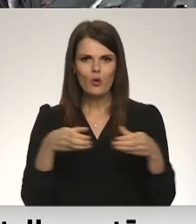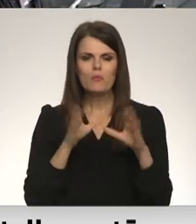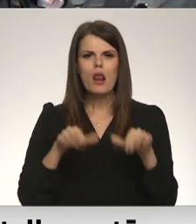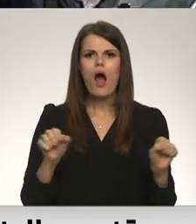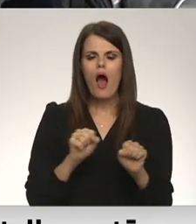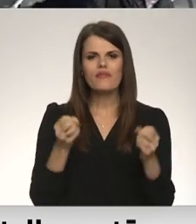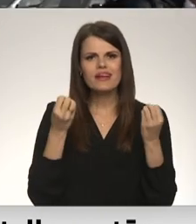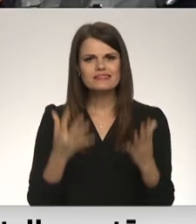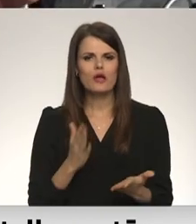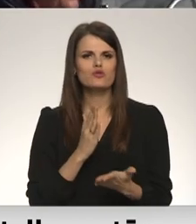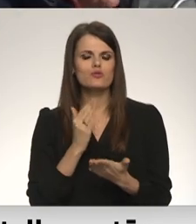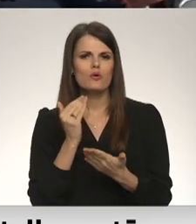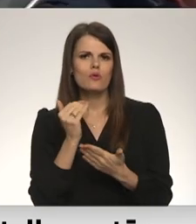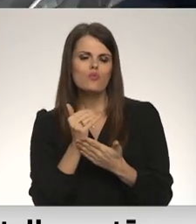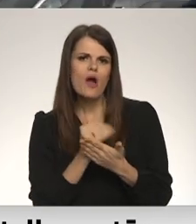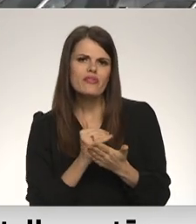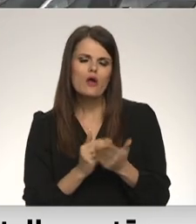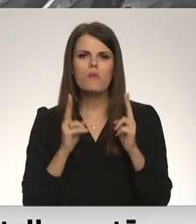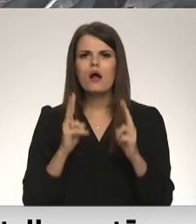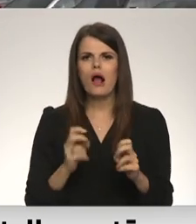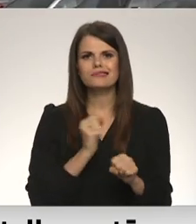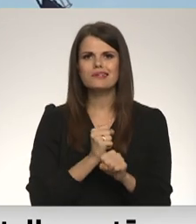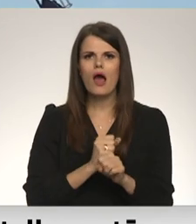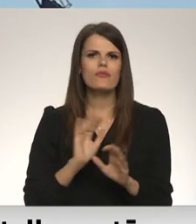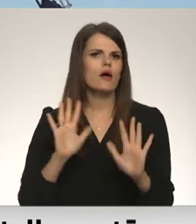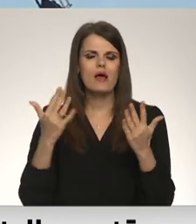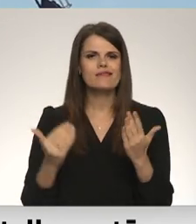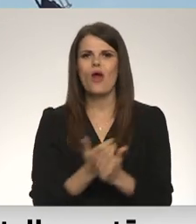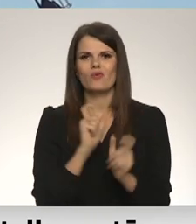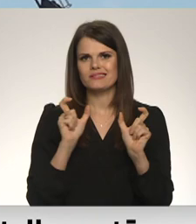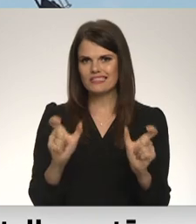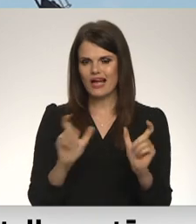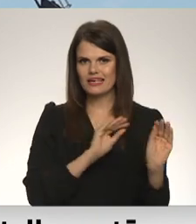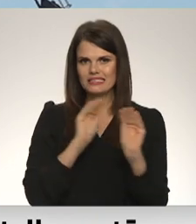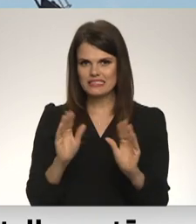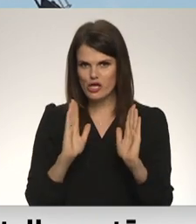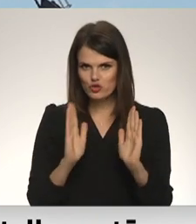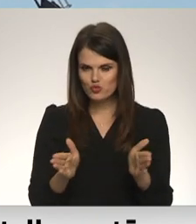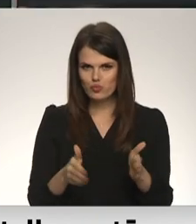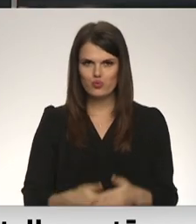skaidri noteikumi, kā strādāt jaunu sankciju apstākļos. Ines Ķesteri, Justs Kurvins, TV Kurzeme.